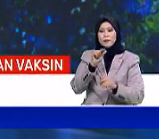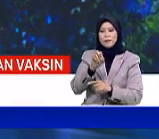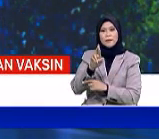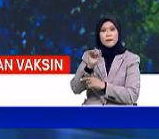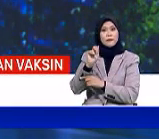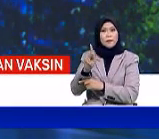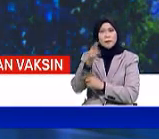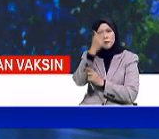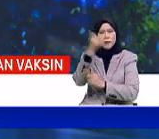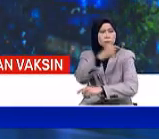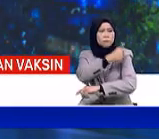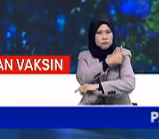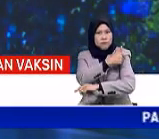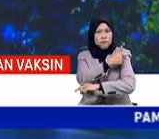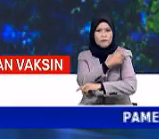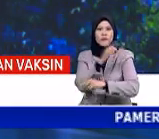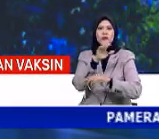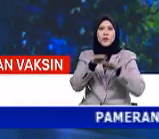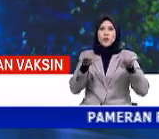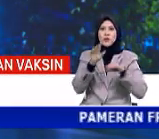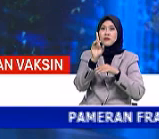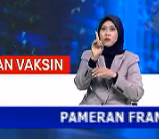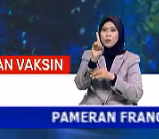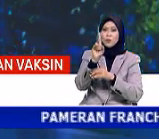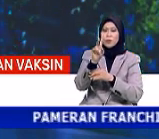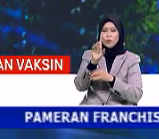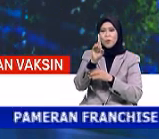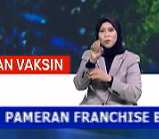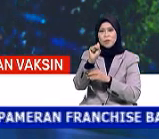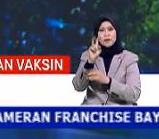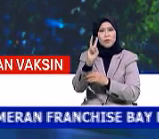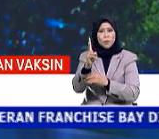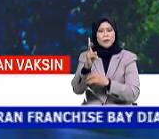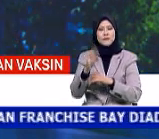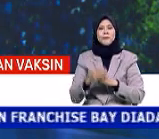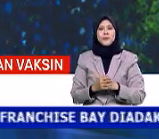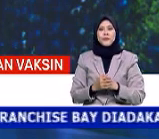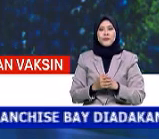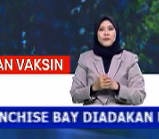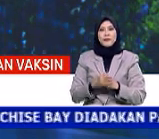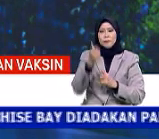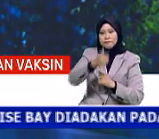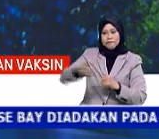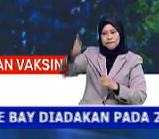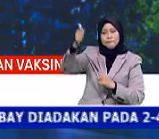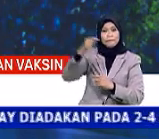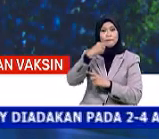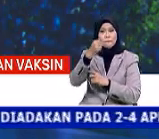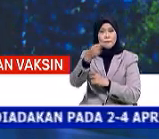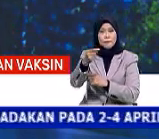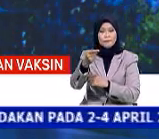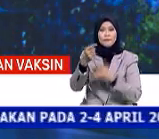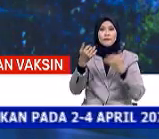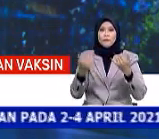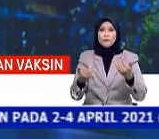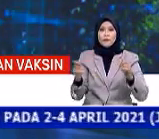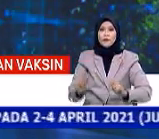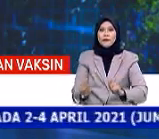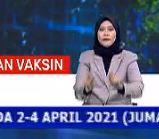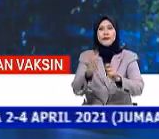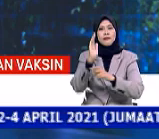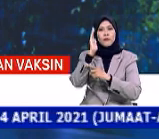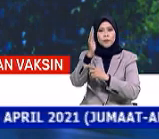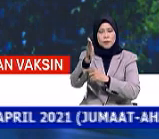akibat suntikan vaksin dost kedua kedua polisnya ada atau Mio Vario uterus Wahid berkata susulan itu tindakan